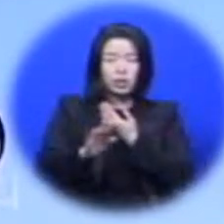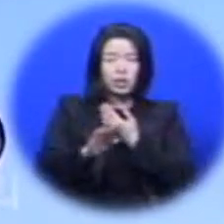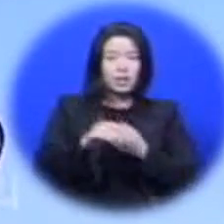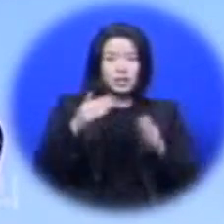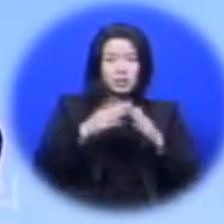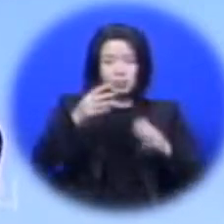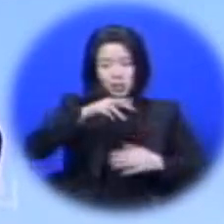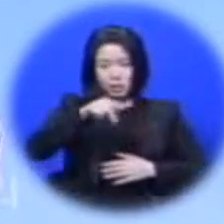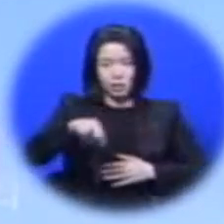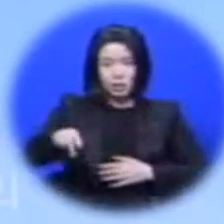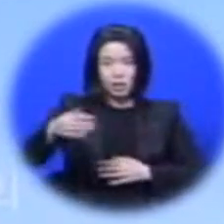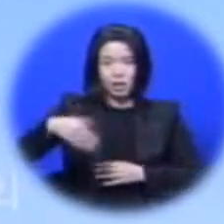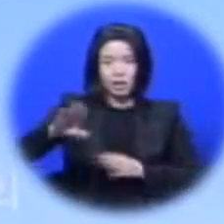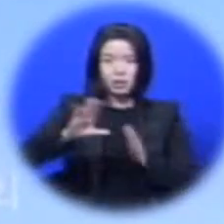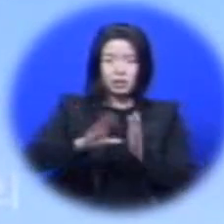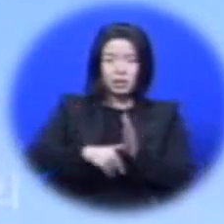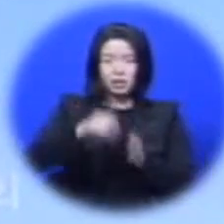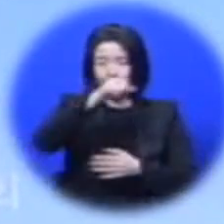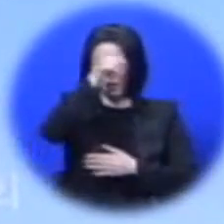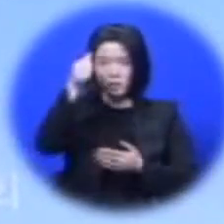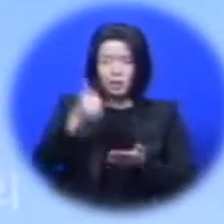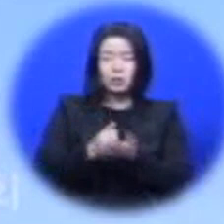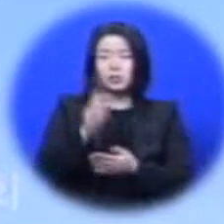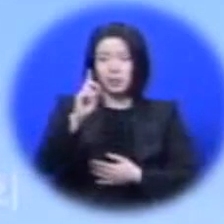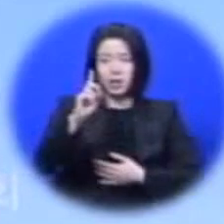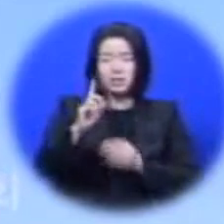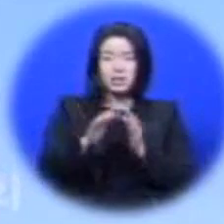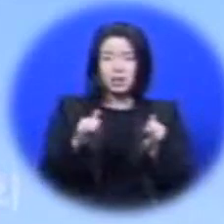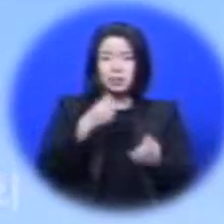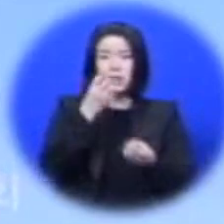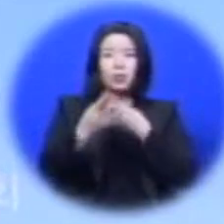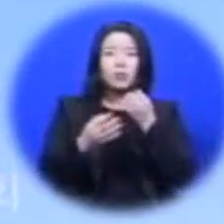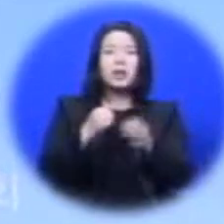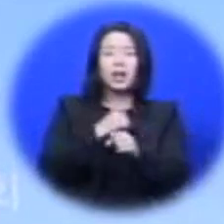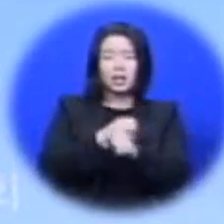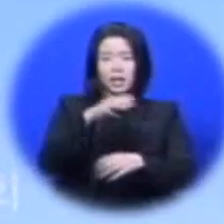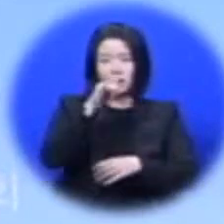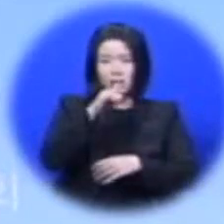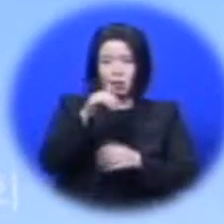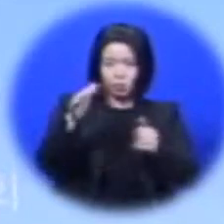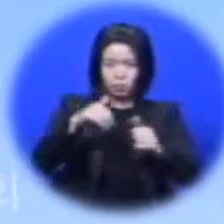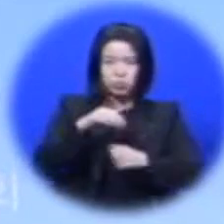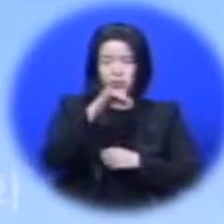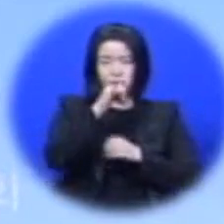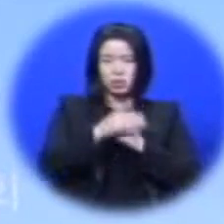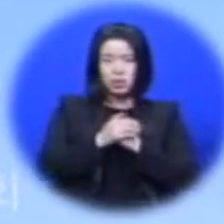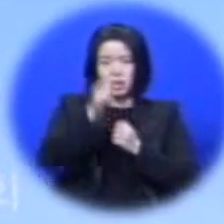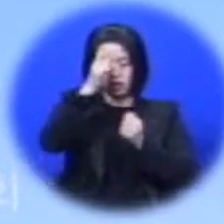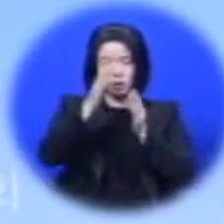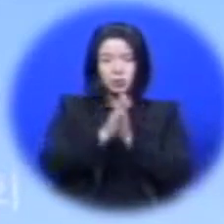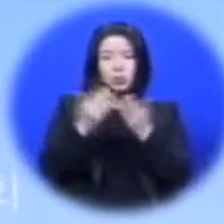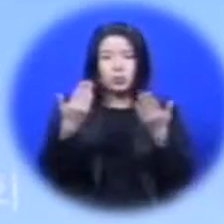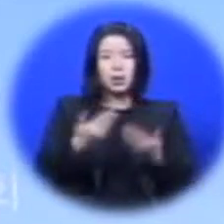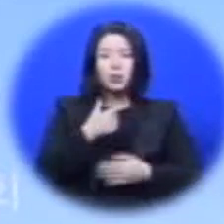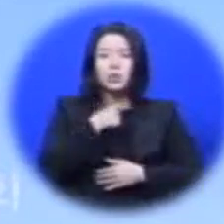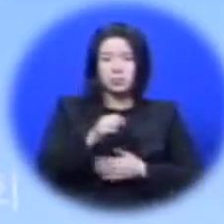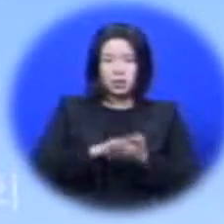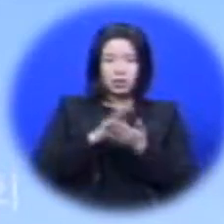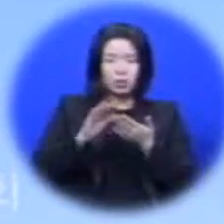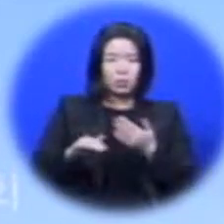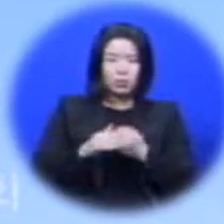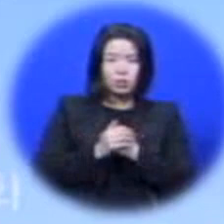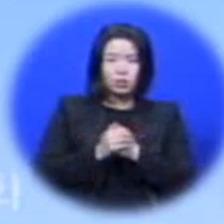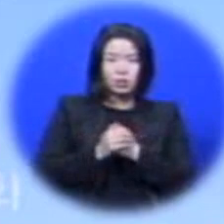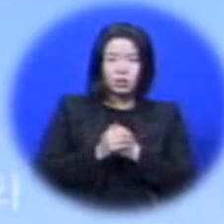내려오려고 하는데 장로님 한 분이 고백하실 것이 있다는 거예요. 기도를 받고 싶다는 겁니다.